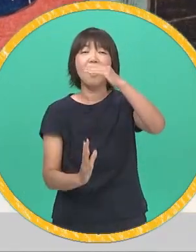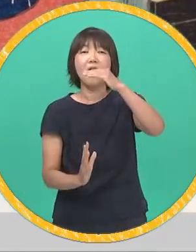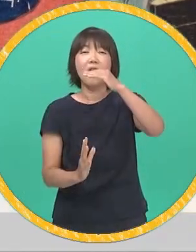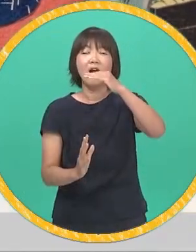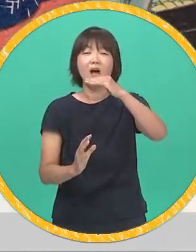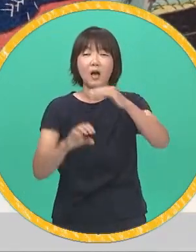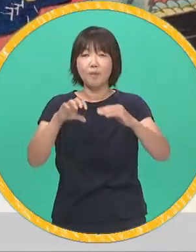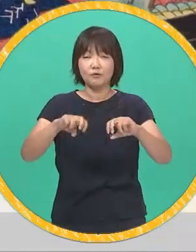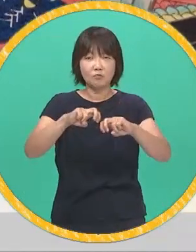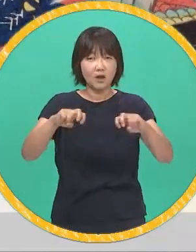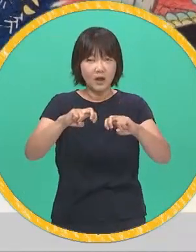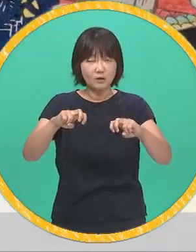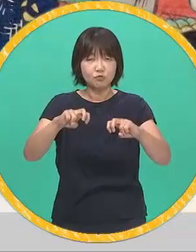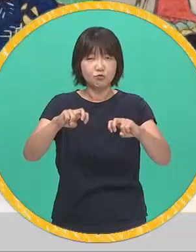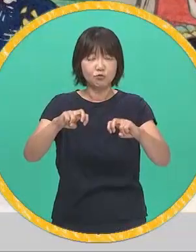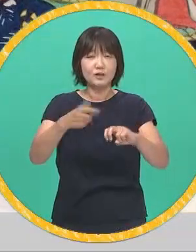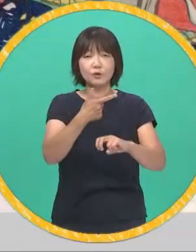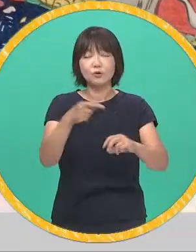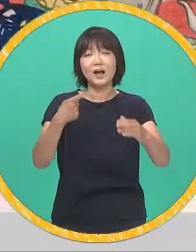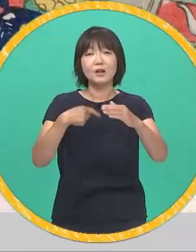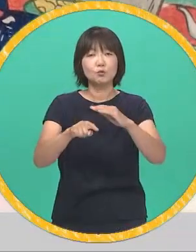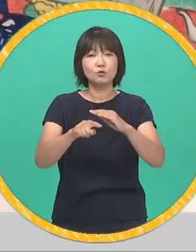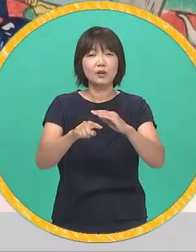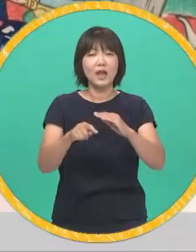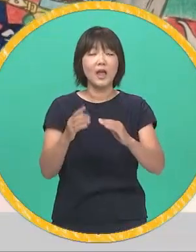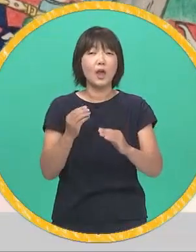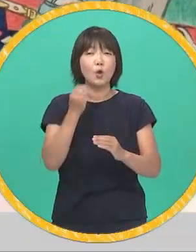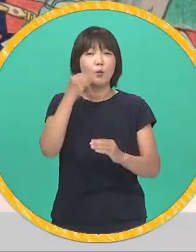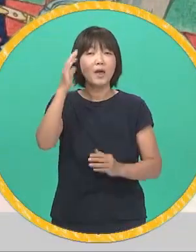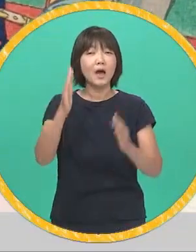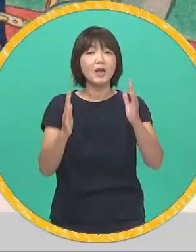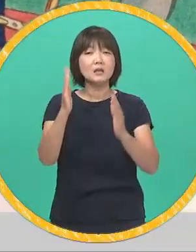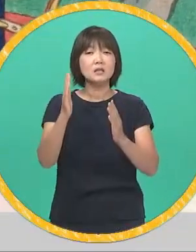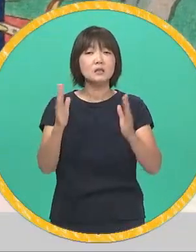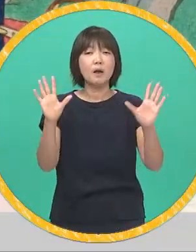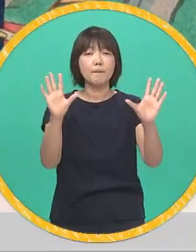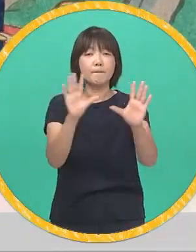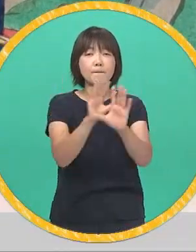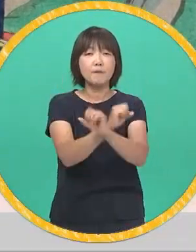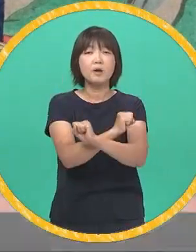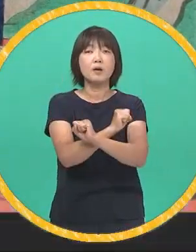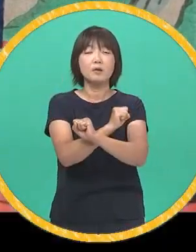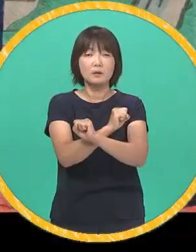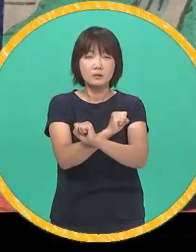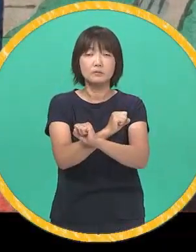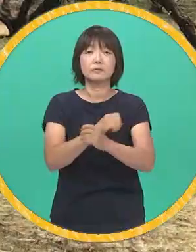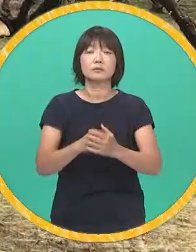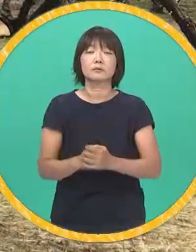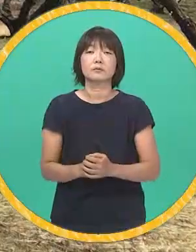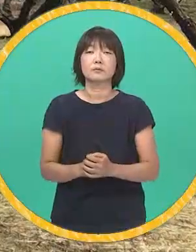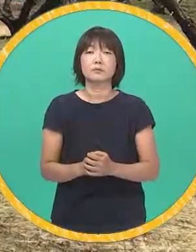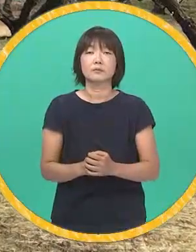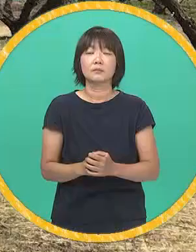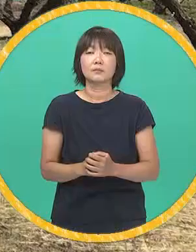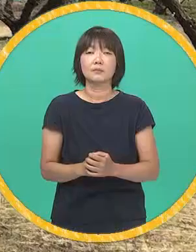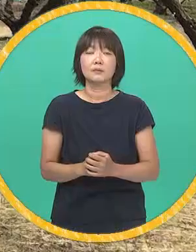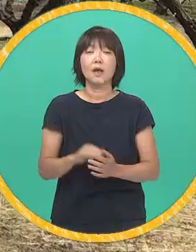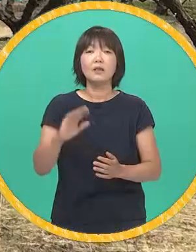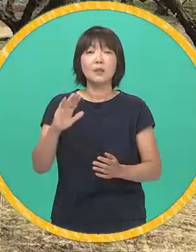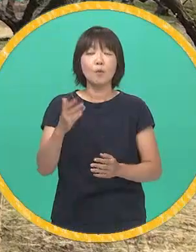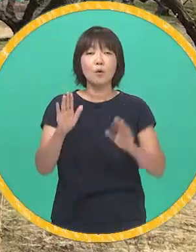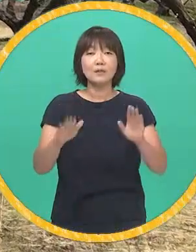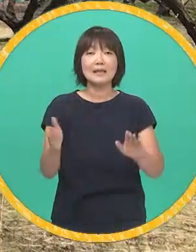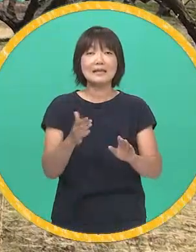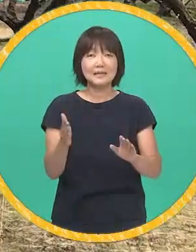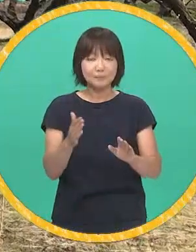都市開発による宅地化などでいつのまにかその姿は消えてしまったのですしかし